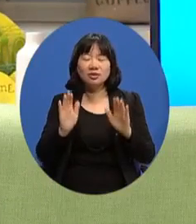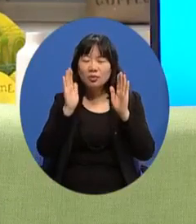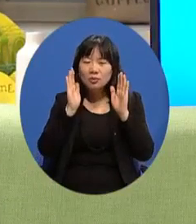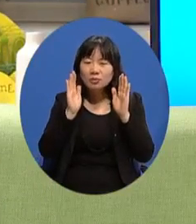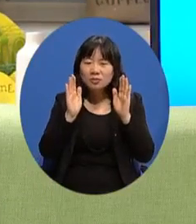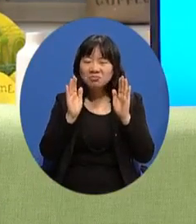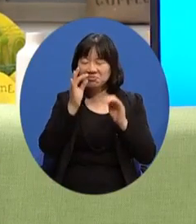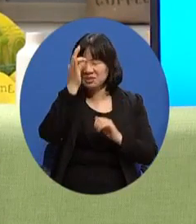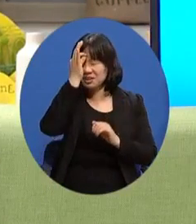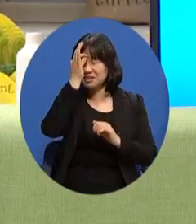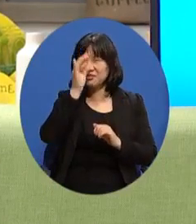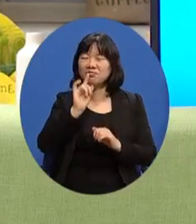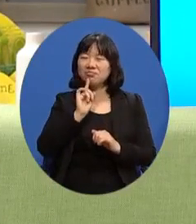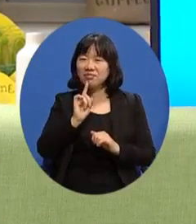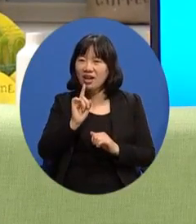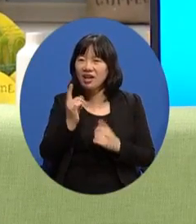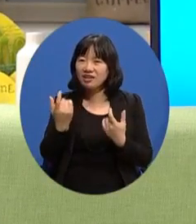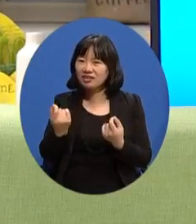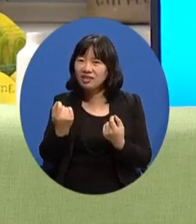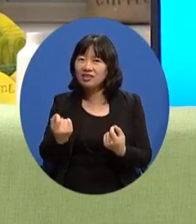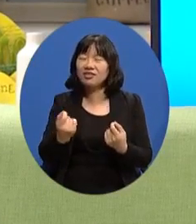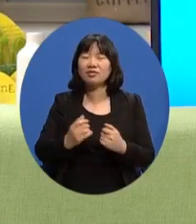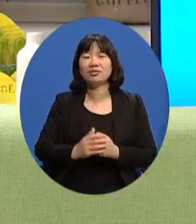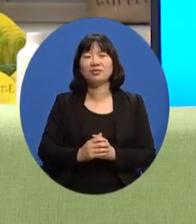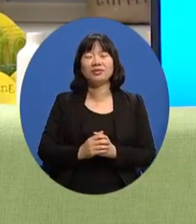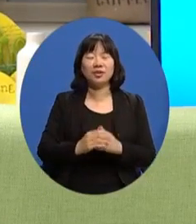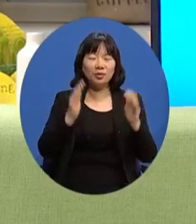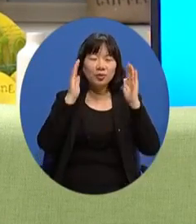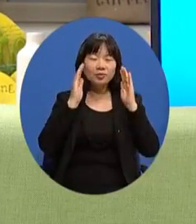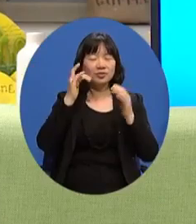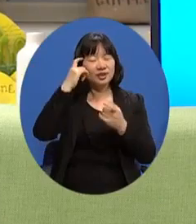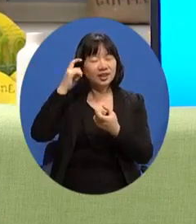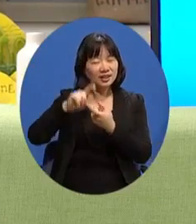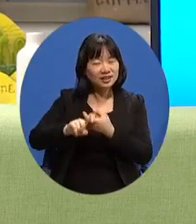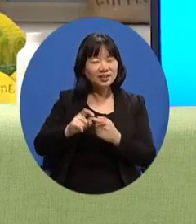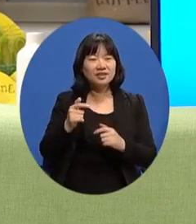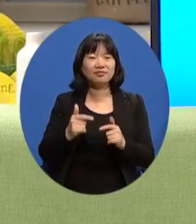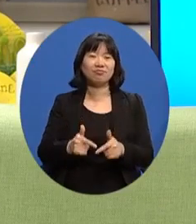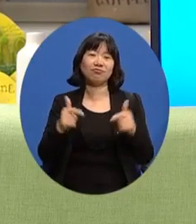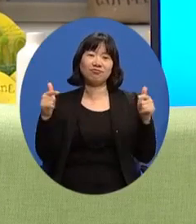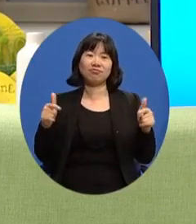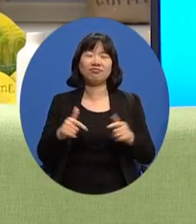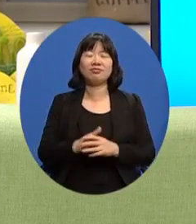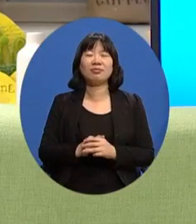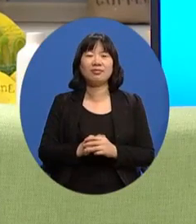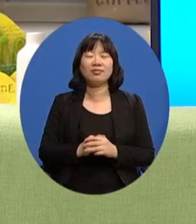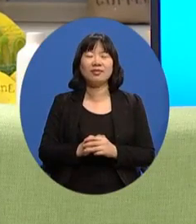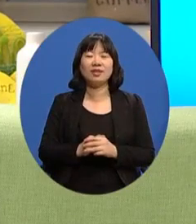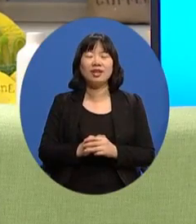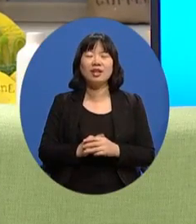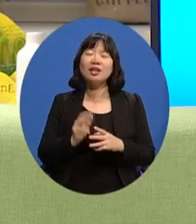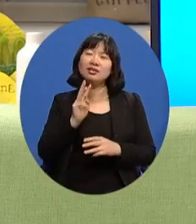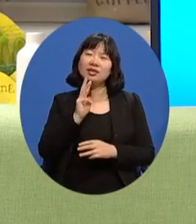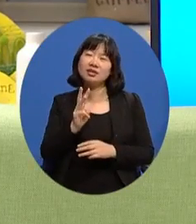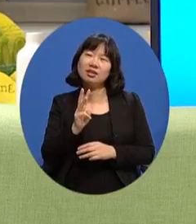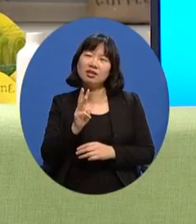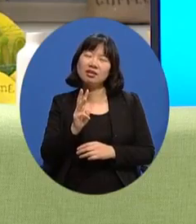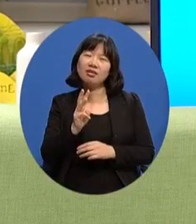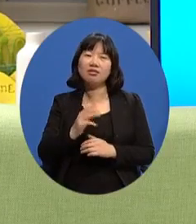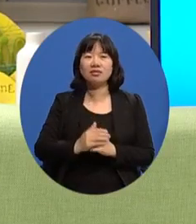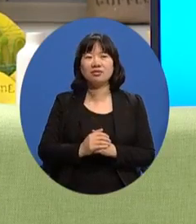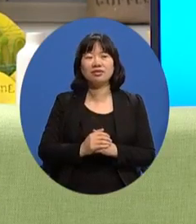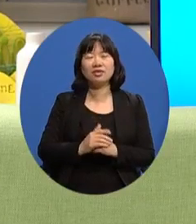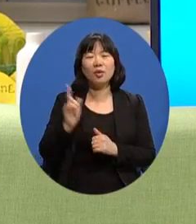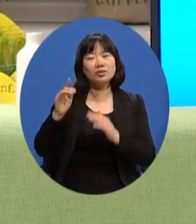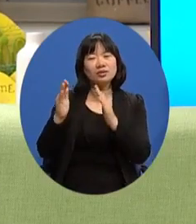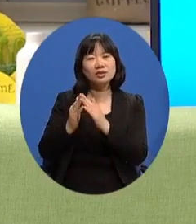뭐 재주다, 재능이다 네. 이런 말이 있을 정도로요 공부에 대한 관심도 워낙 많고요. 근데 사실은 한 3살만 돼도요 네.